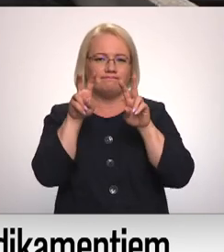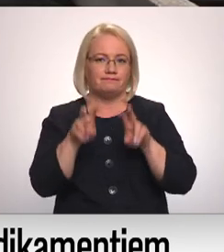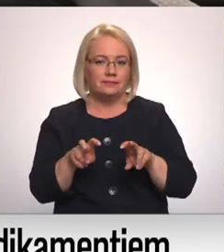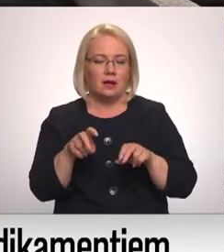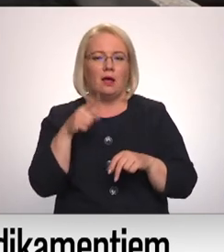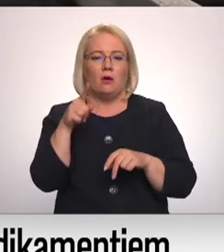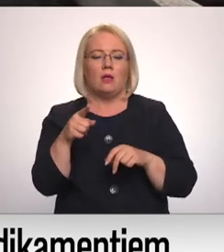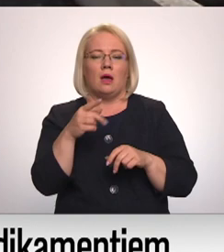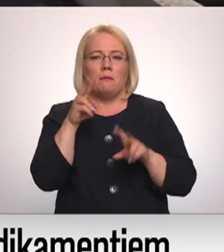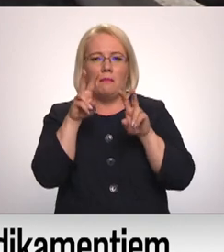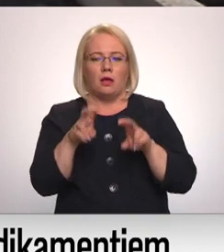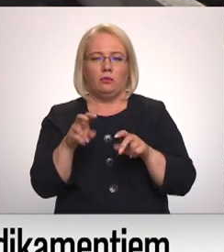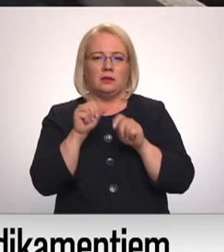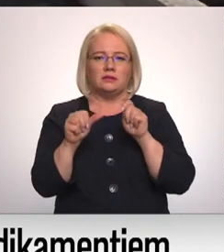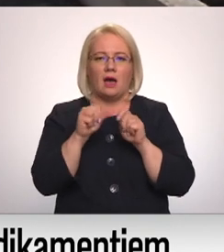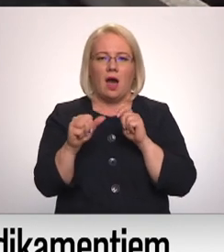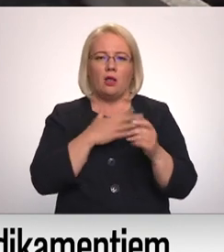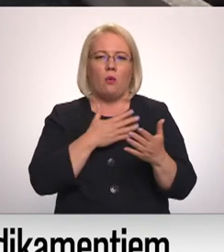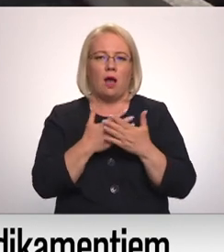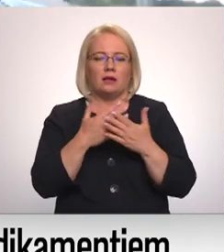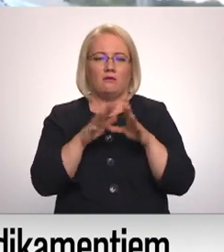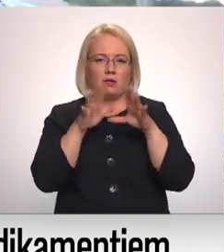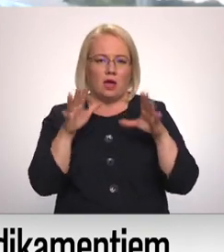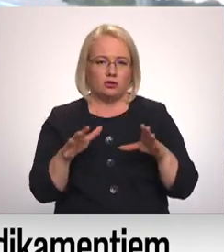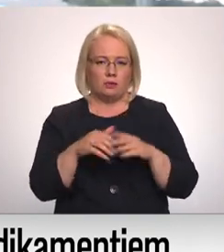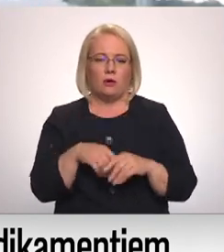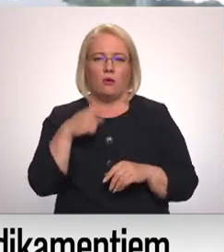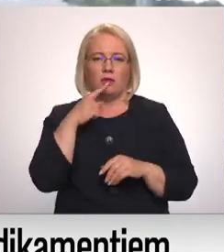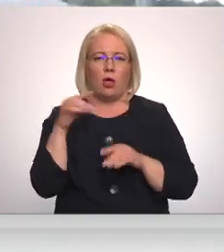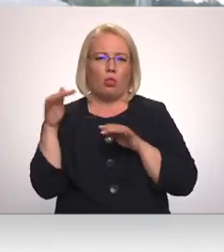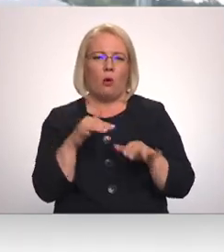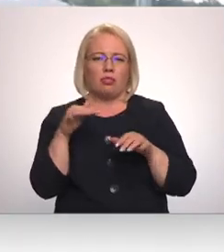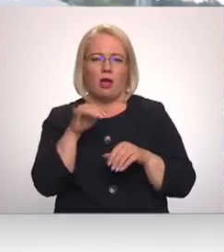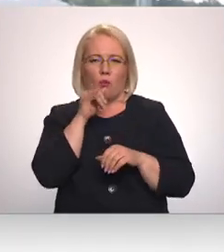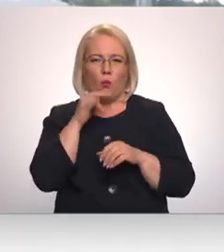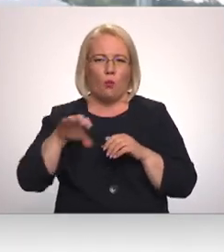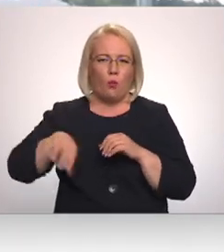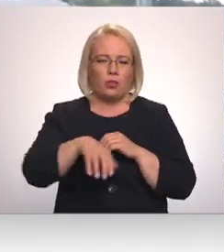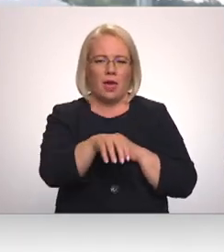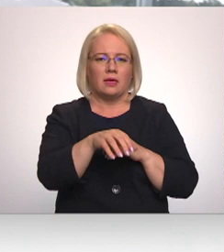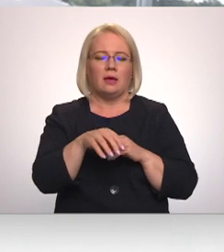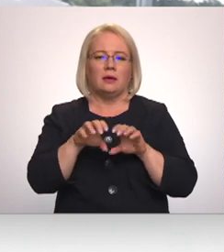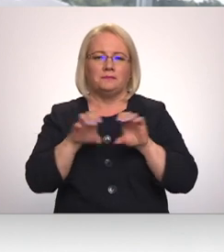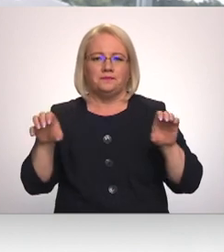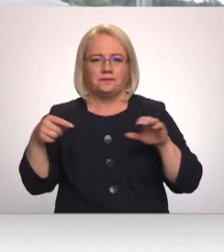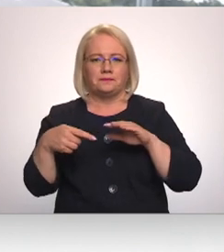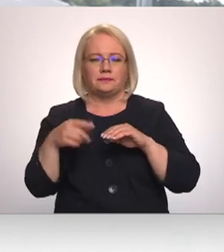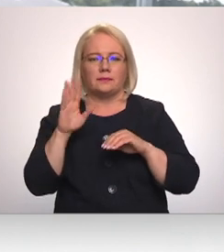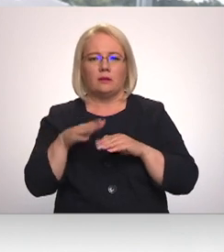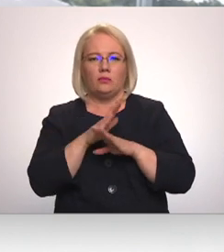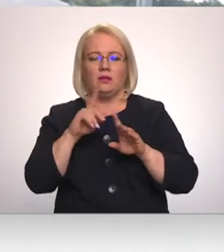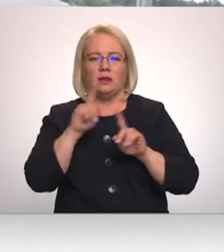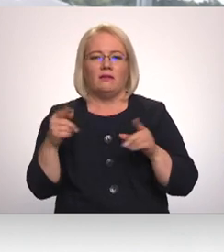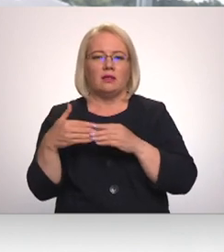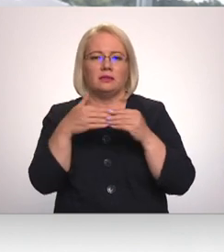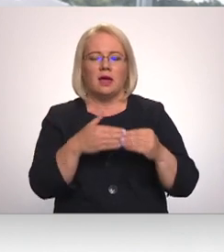medikamentu aktīvo daļiņu daudzumu tajos. Notekūdeņi tie brūnie lācīši, kas tad peld apkārt riņķi, lai cits nebūtu dīvaini, sevi